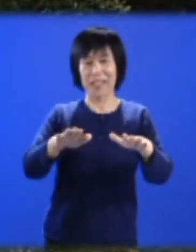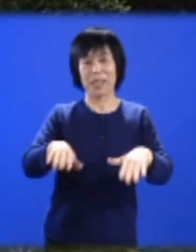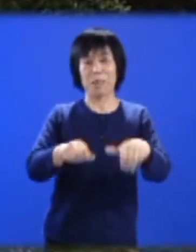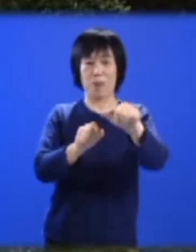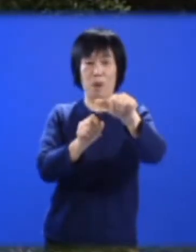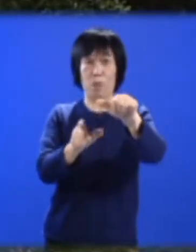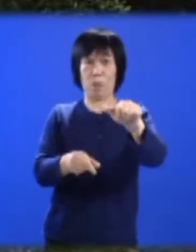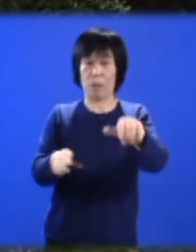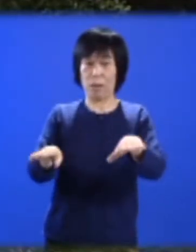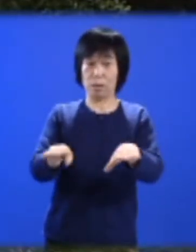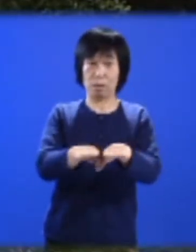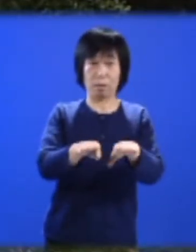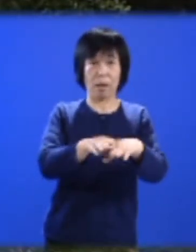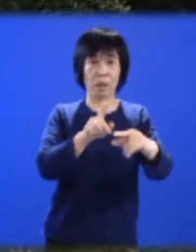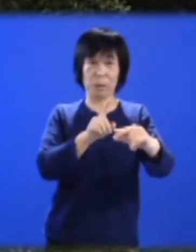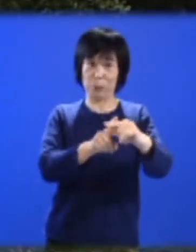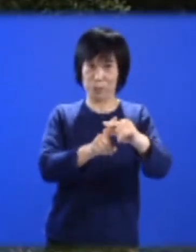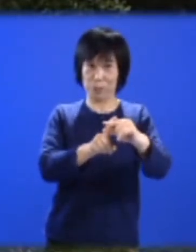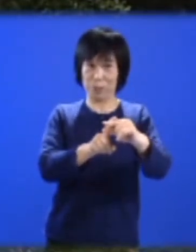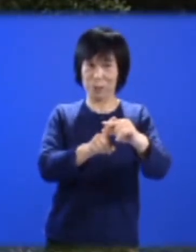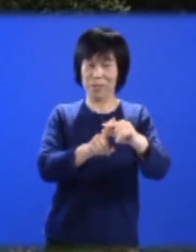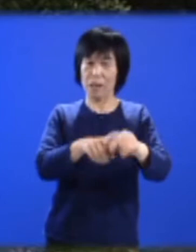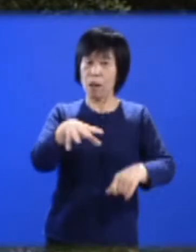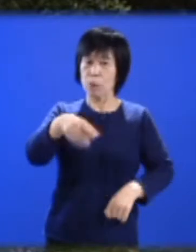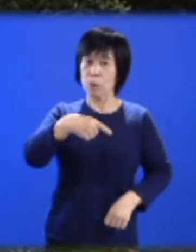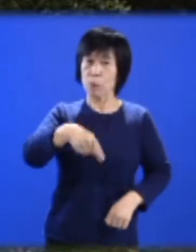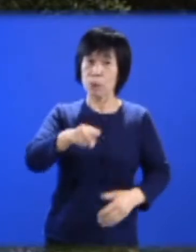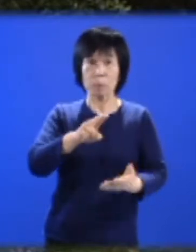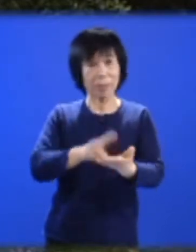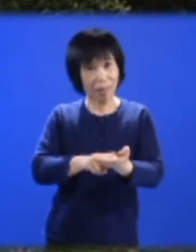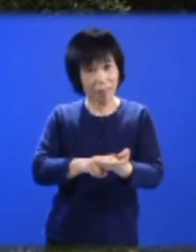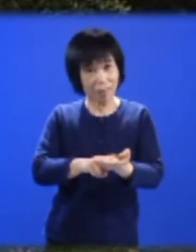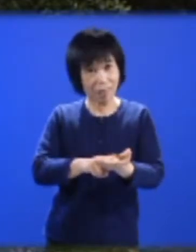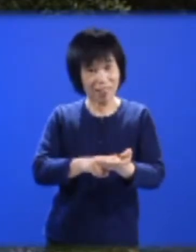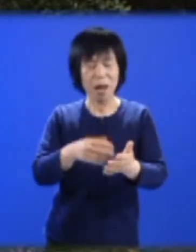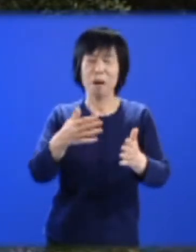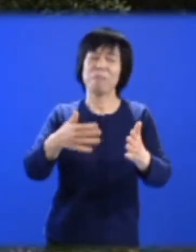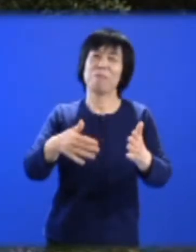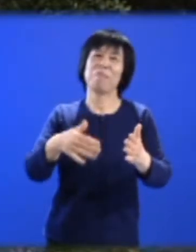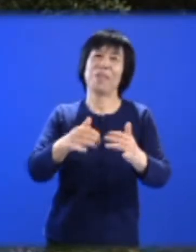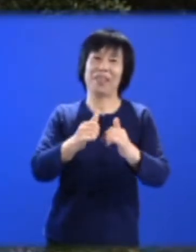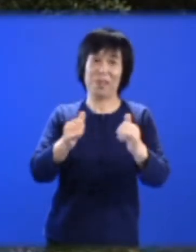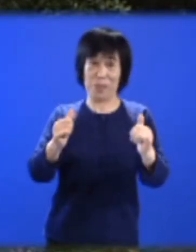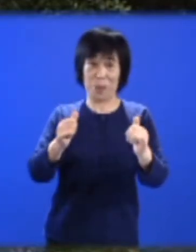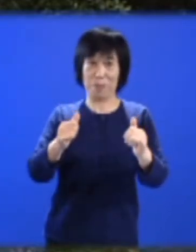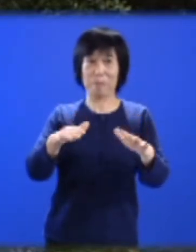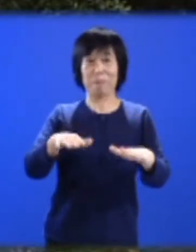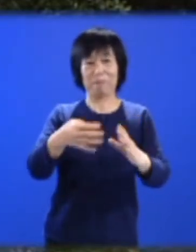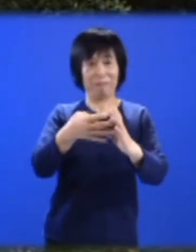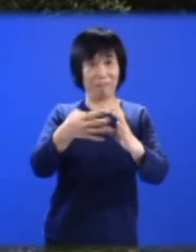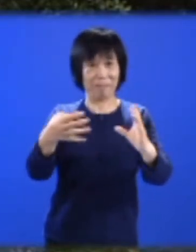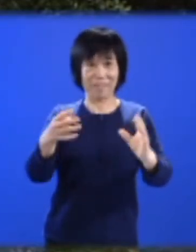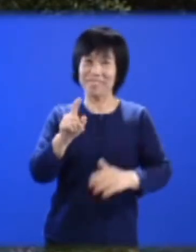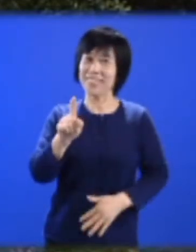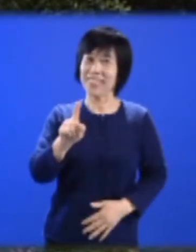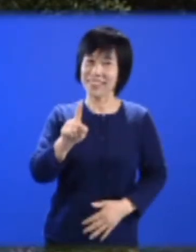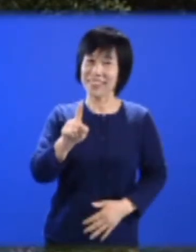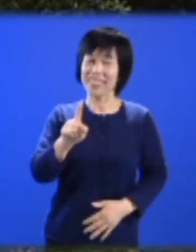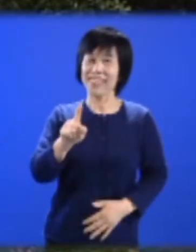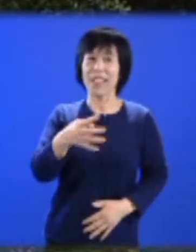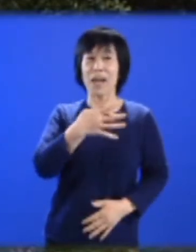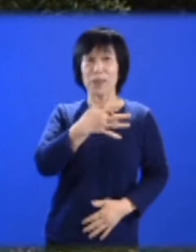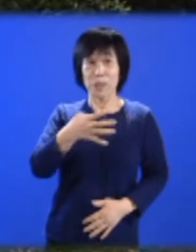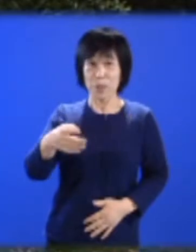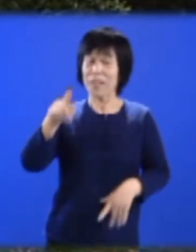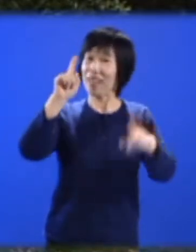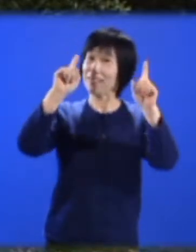ですね。どこに行こうかなって悩んでる皆さん、朗報です。今回は市内の